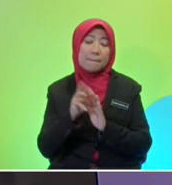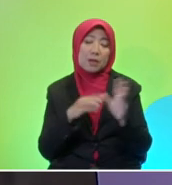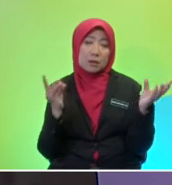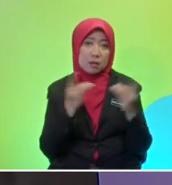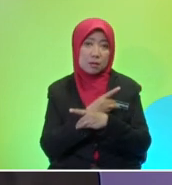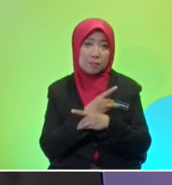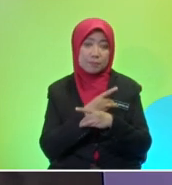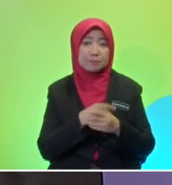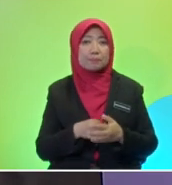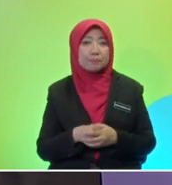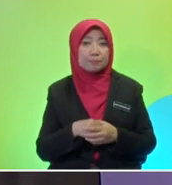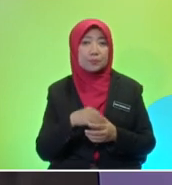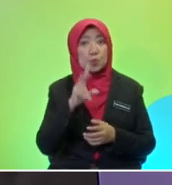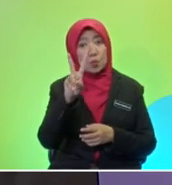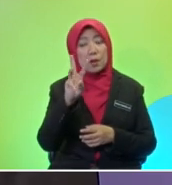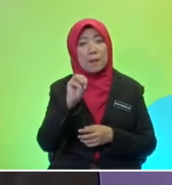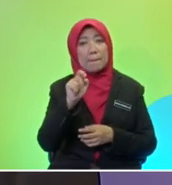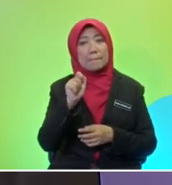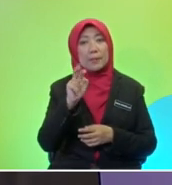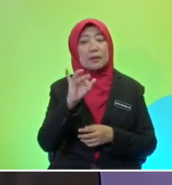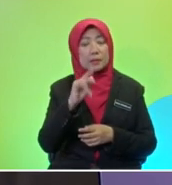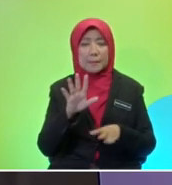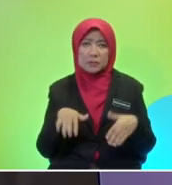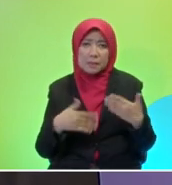Oke saya akan Tunjukkan contoh